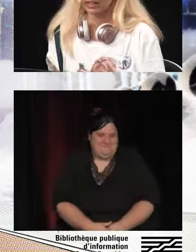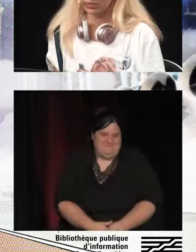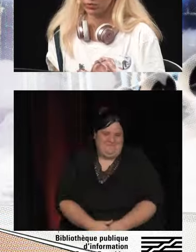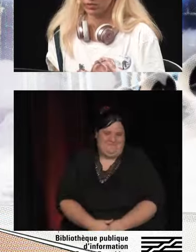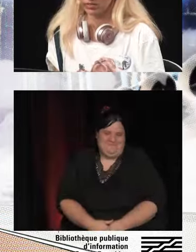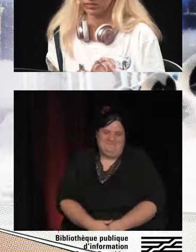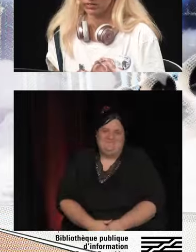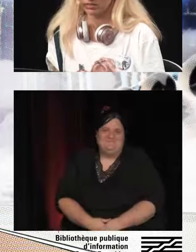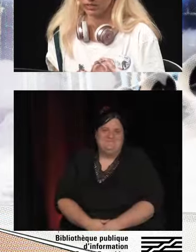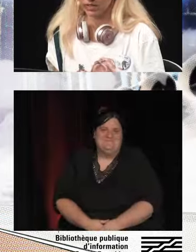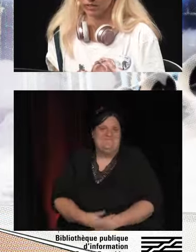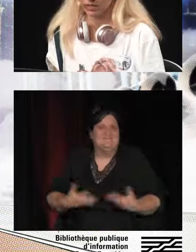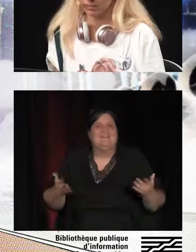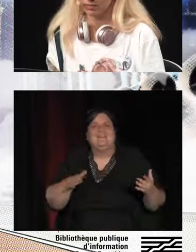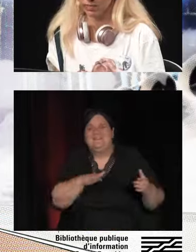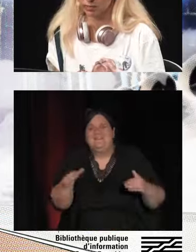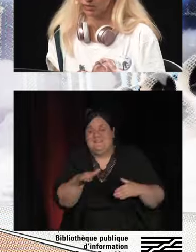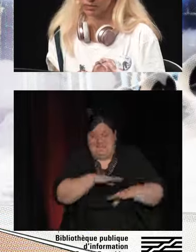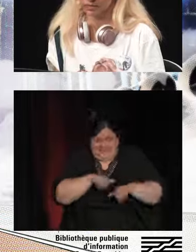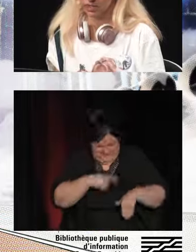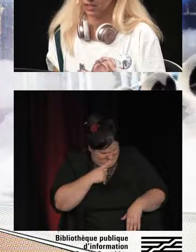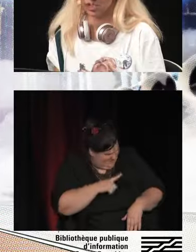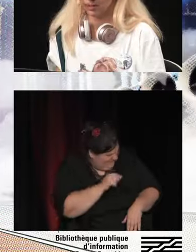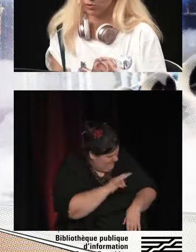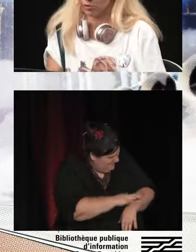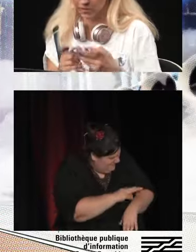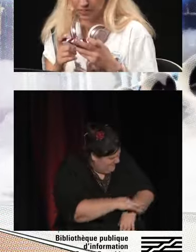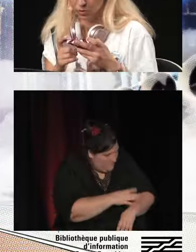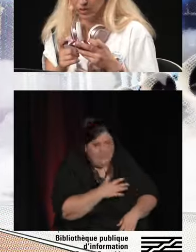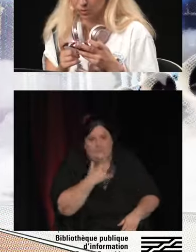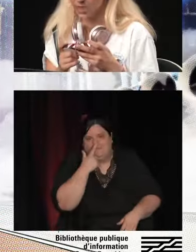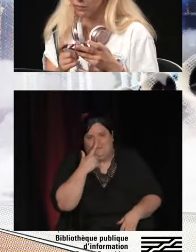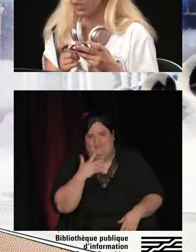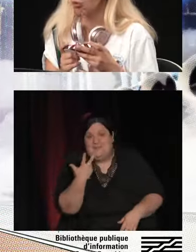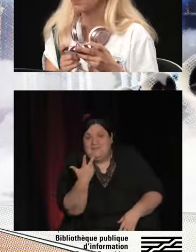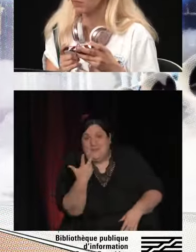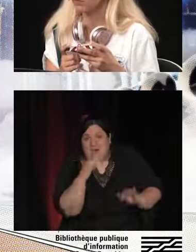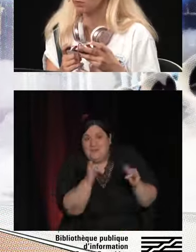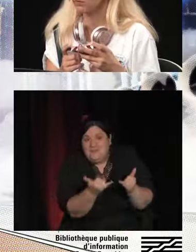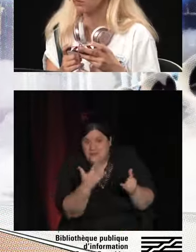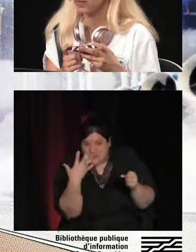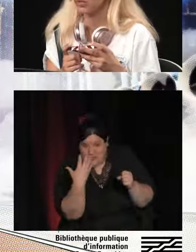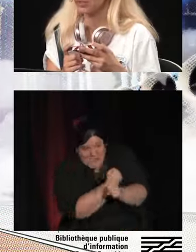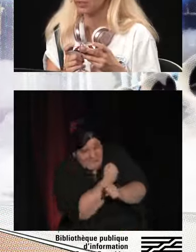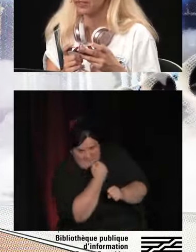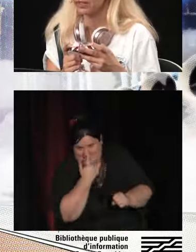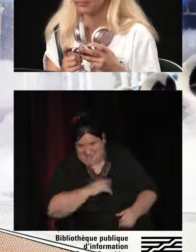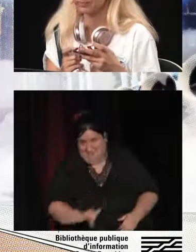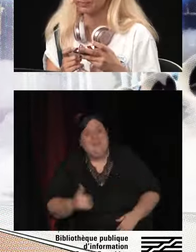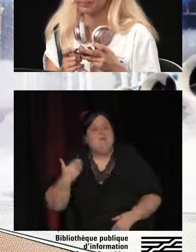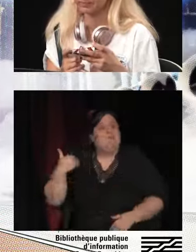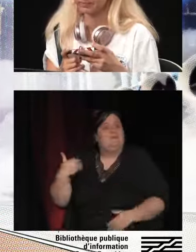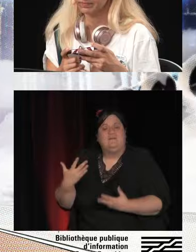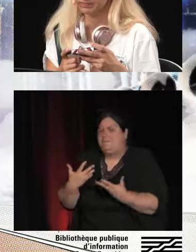Ok, dernier tour. Quelle heure? Non mais 20 minutes. J'ai l'impression que je finirai aucun des jeux. Vous avez vu qu'on a toujours pas revu Super Mario World depuis tout à